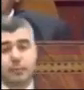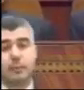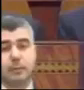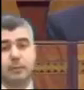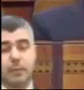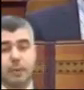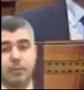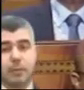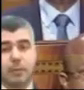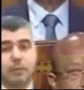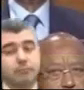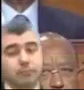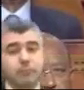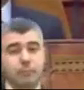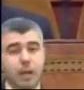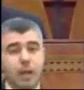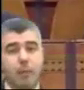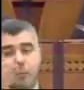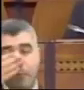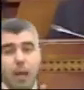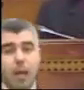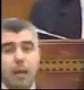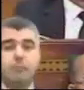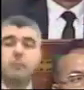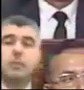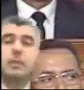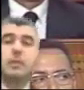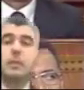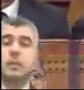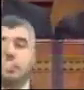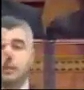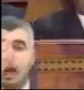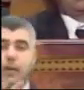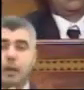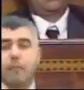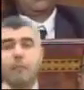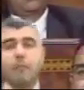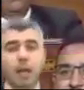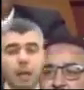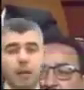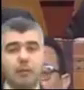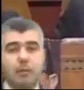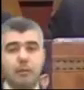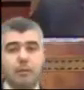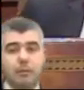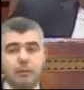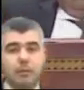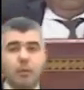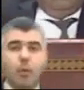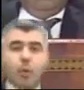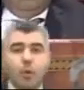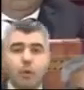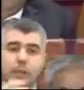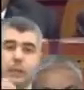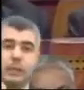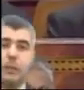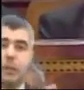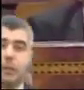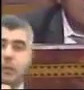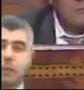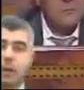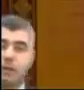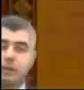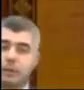إن طرق المياه وسياسات تحلية المياه في مدنكم من أجل مواجهة